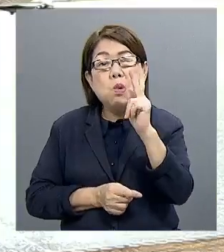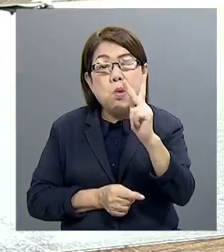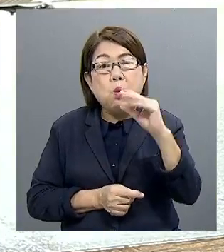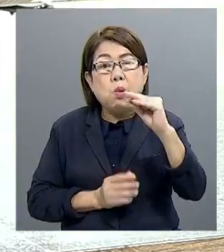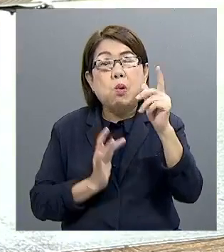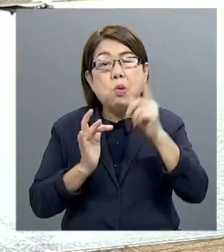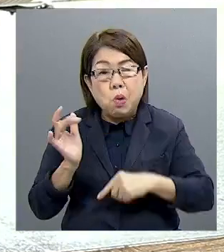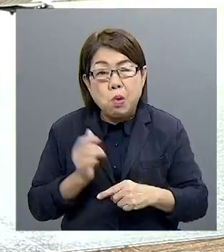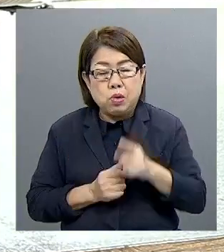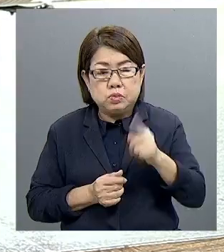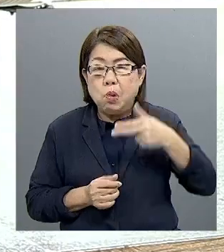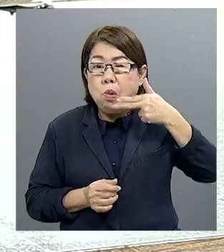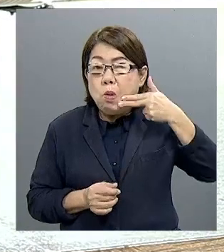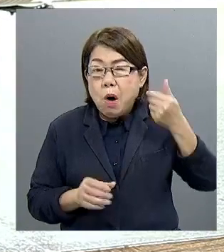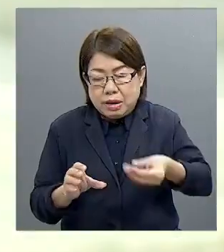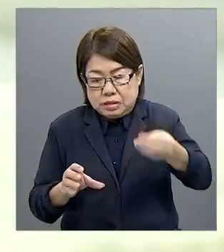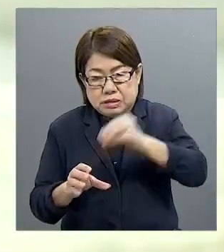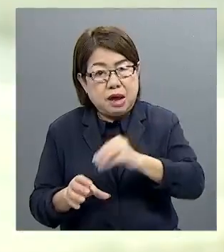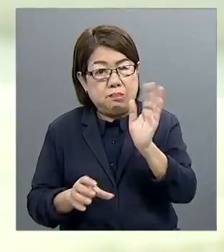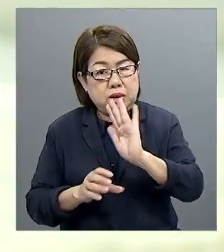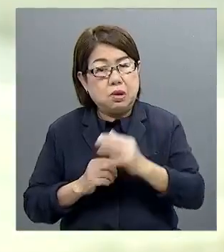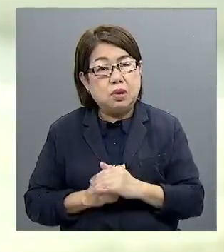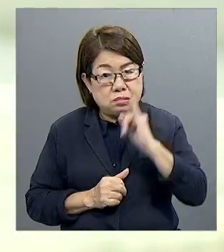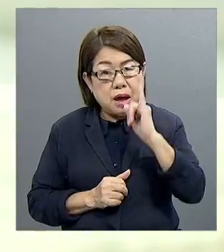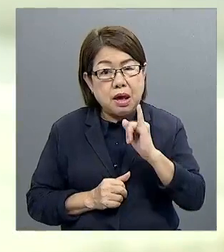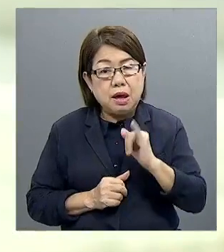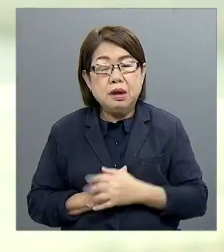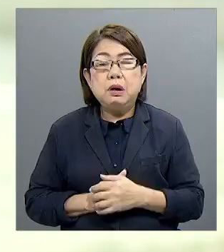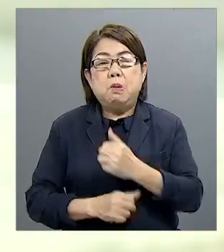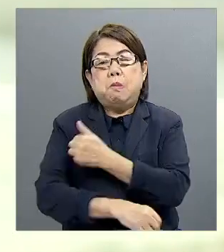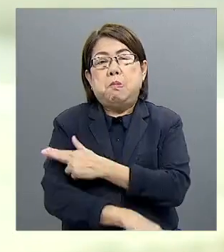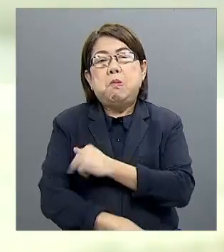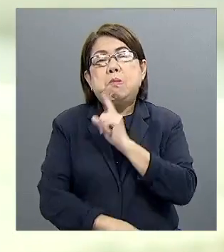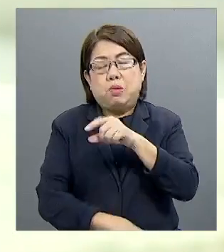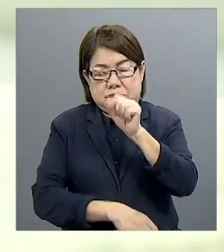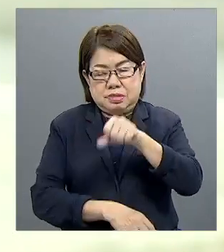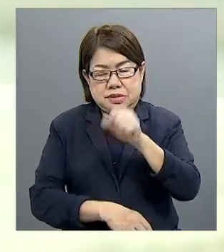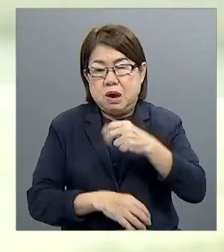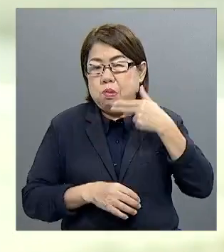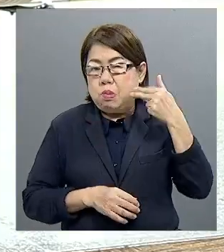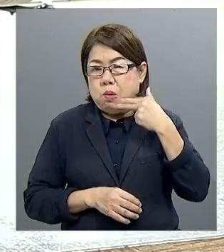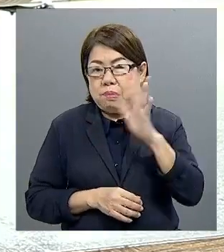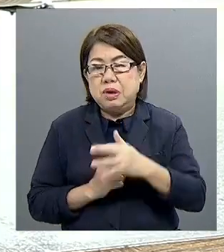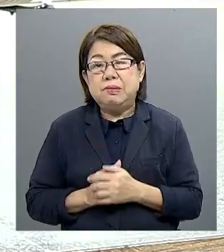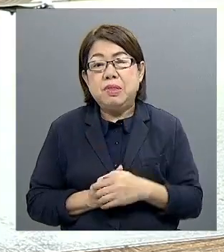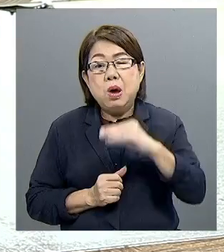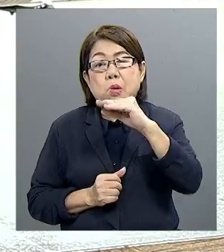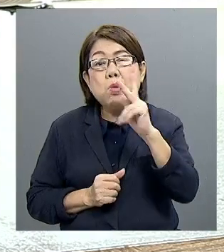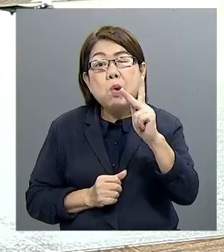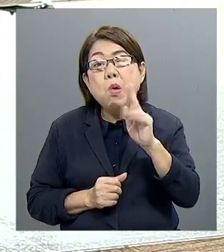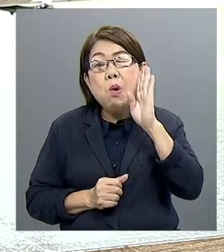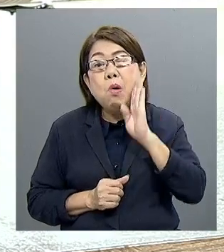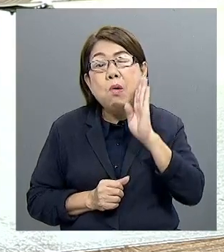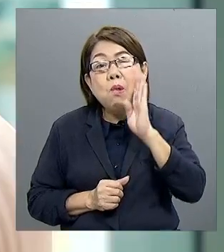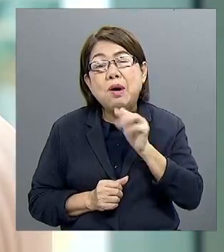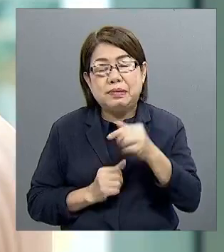ามีโกโก้มักก็จะมีน้ำตาลตามมาด้วย จริงๆแล้วถูกเลยครับเพราะว่าโกโก้หลายยี่ห้อเนี่ยครับจะมีน้ำตาลอยู่ประมาณ